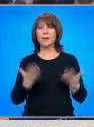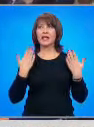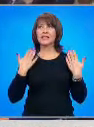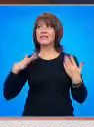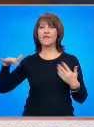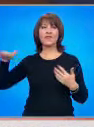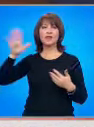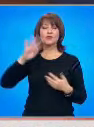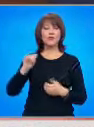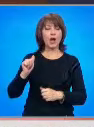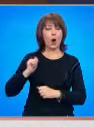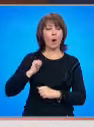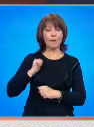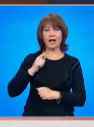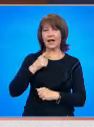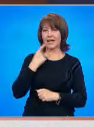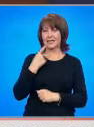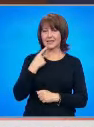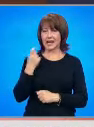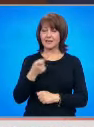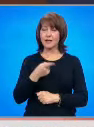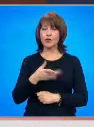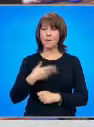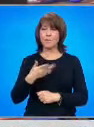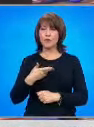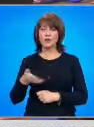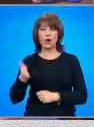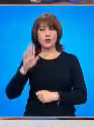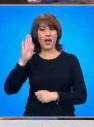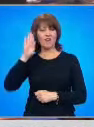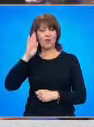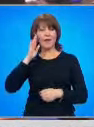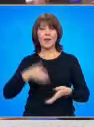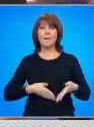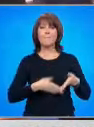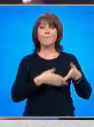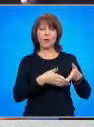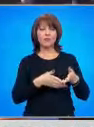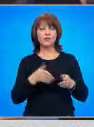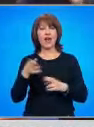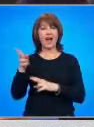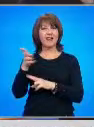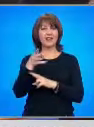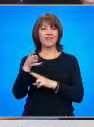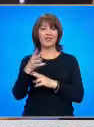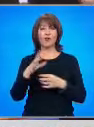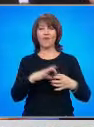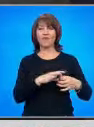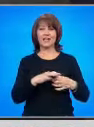заяви президентът Володимир Зеленски. Той поиска още военна помощ чрез видеовръзка на сесия на Съвета на Европа в